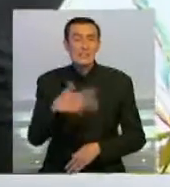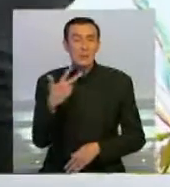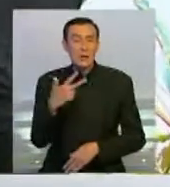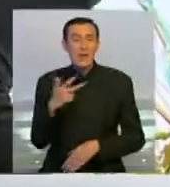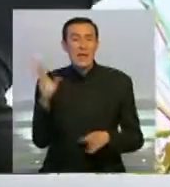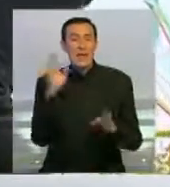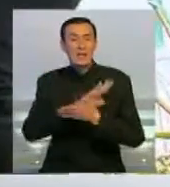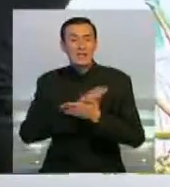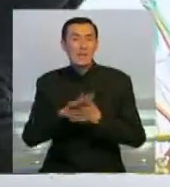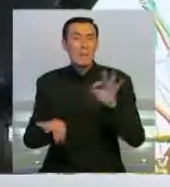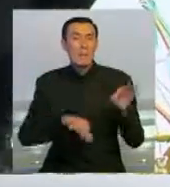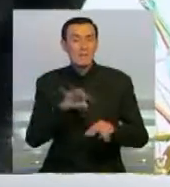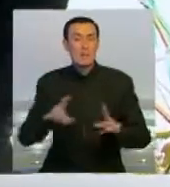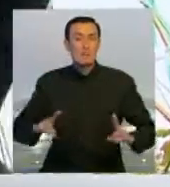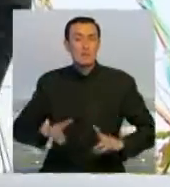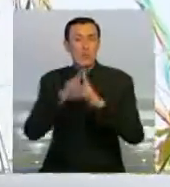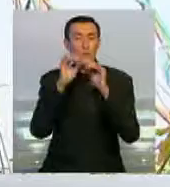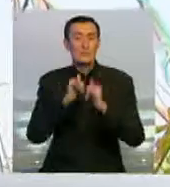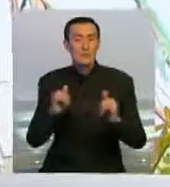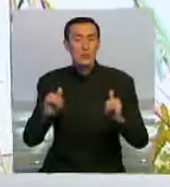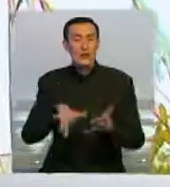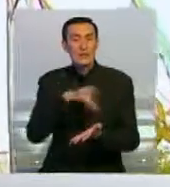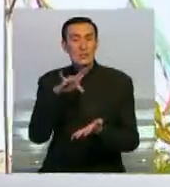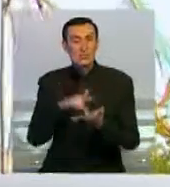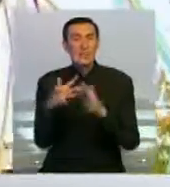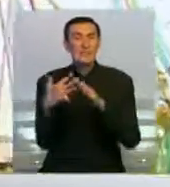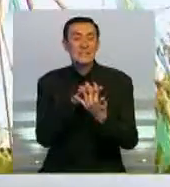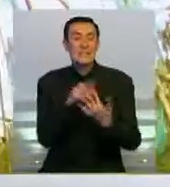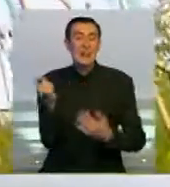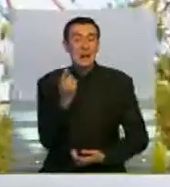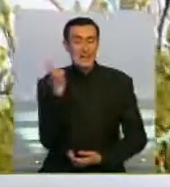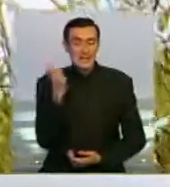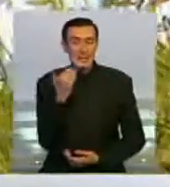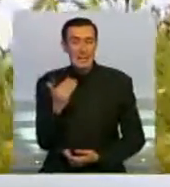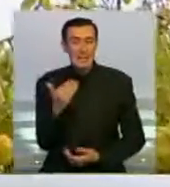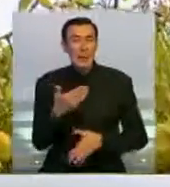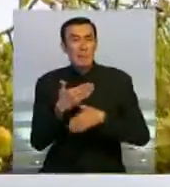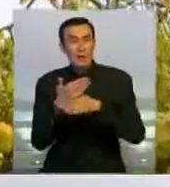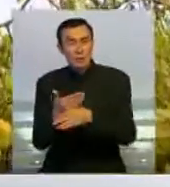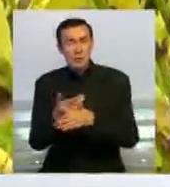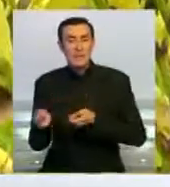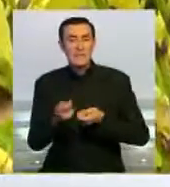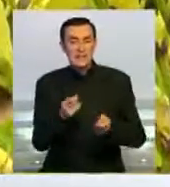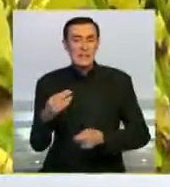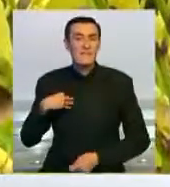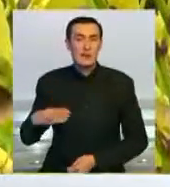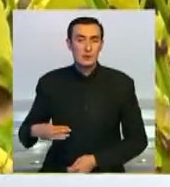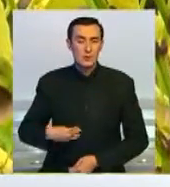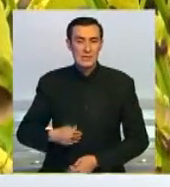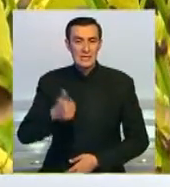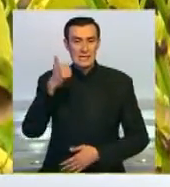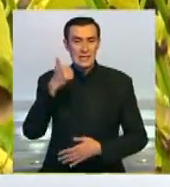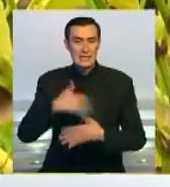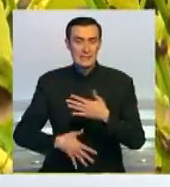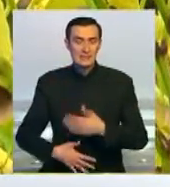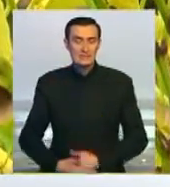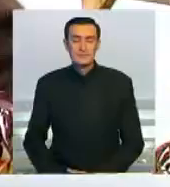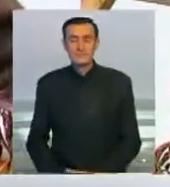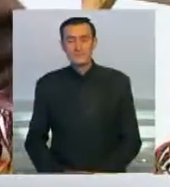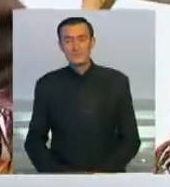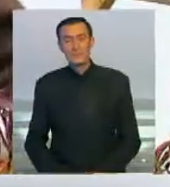33 экологичных проектов Парижа по развитию городского сельского хозяйства. Их поддерживают власти французской столицы.